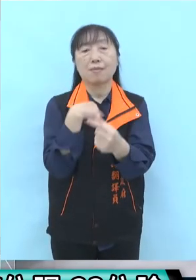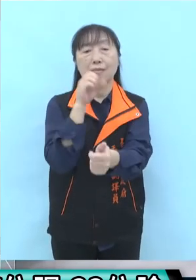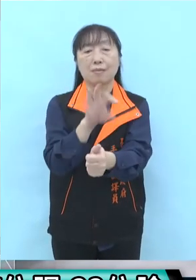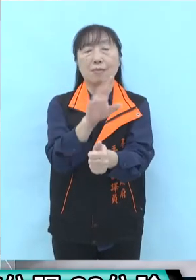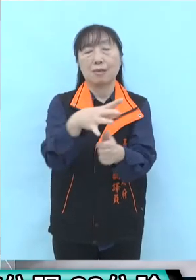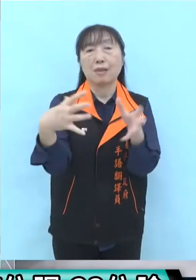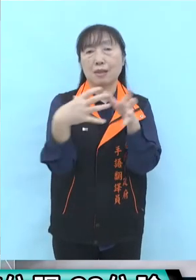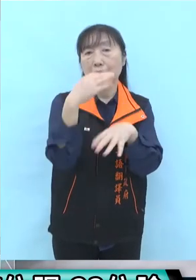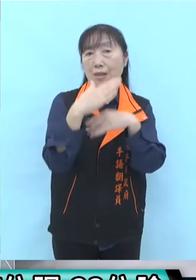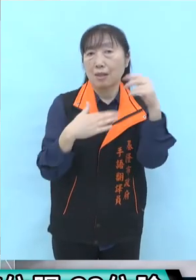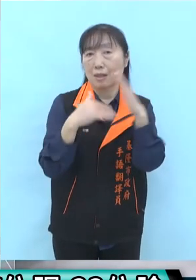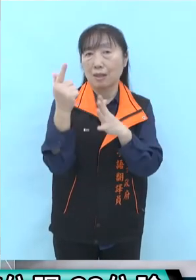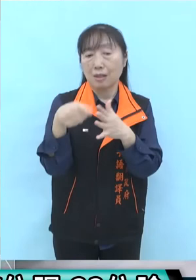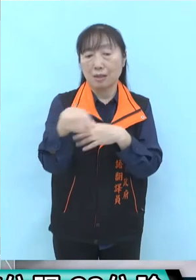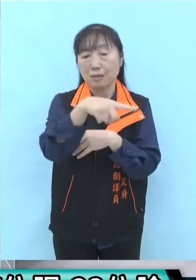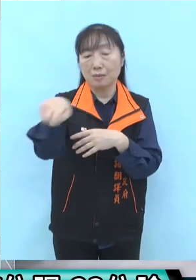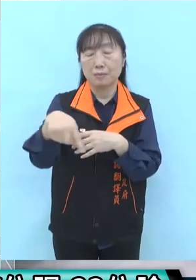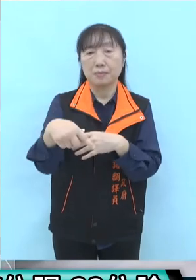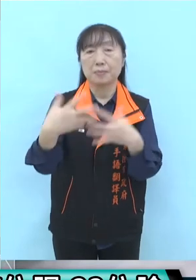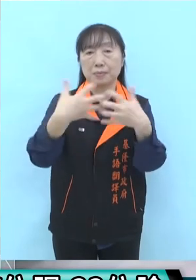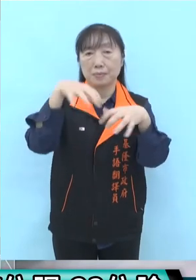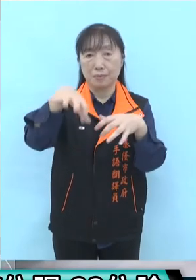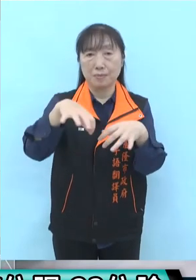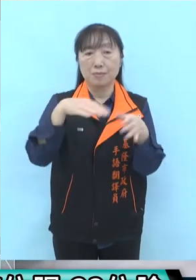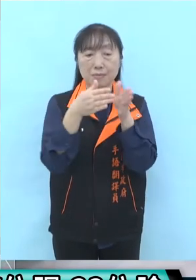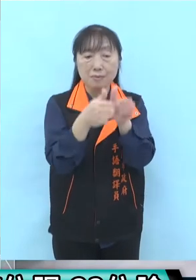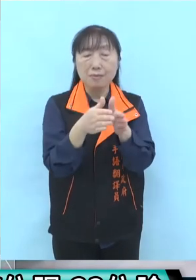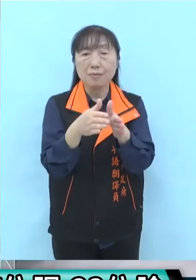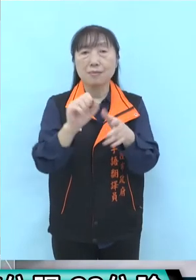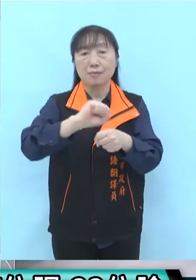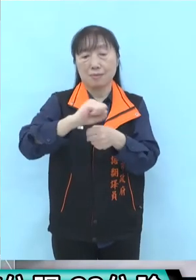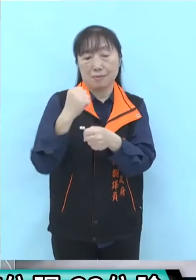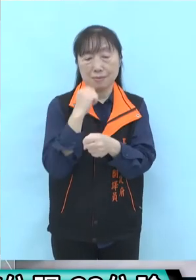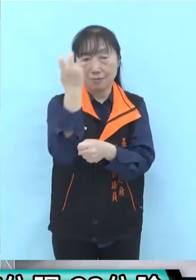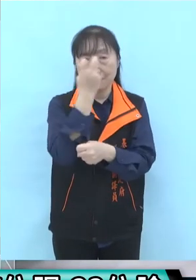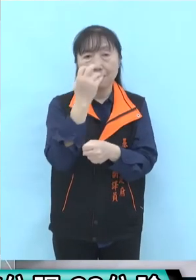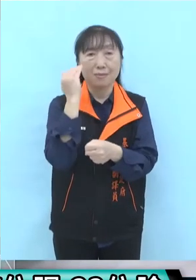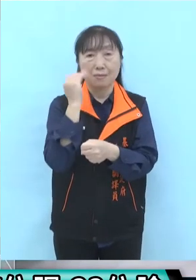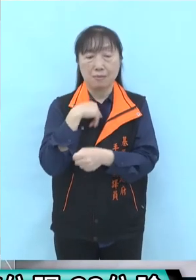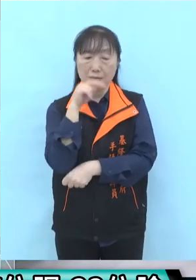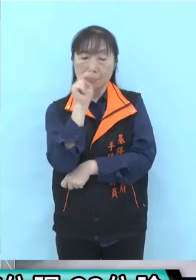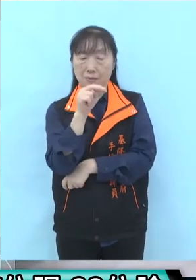构必须要加强照护，如果病情有变